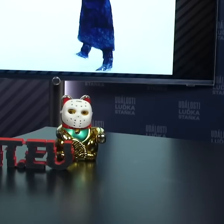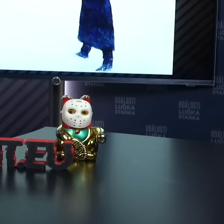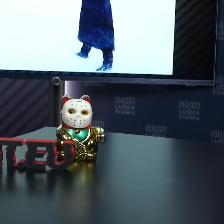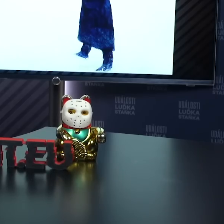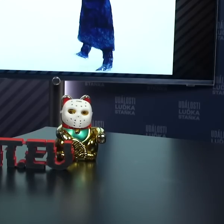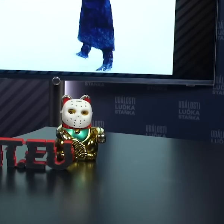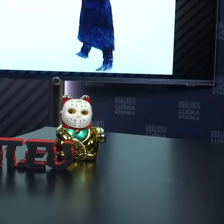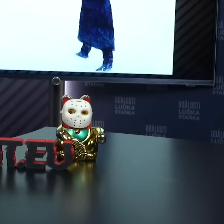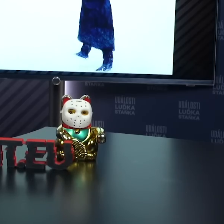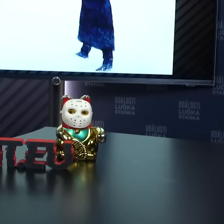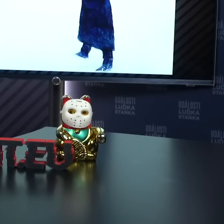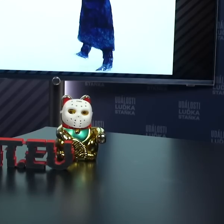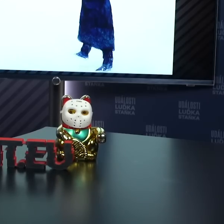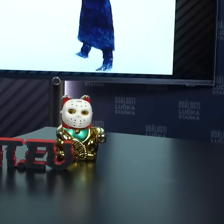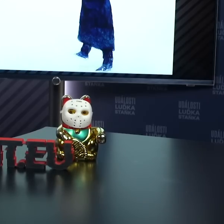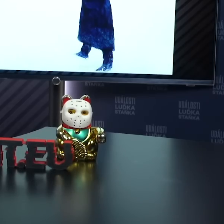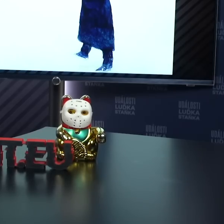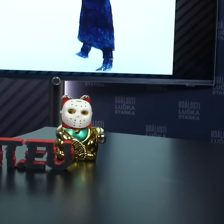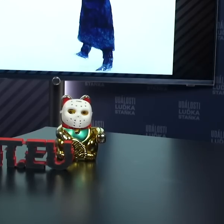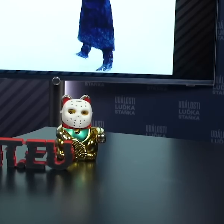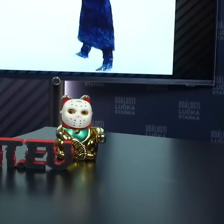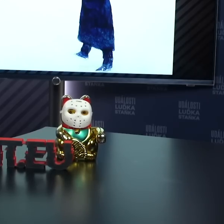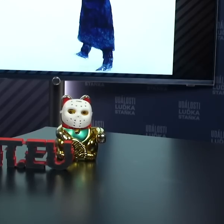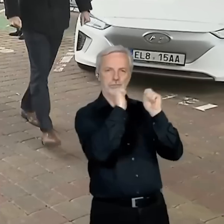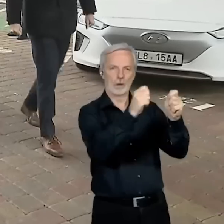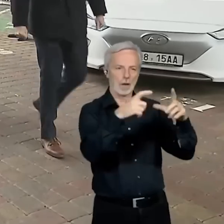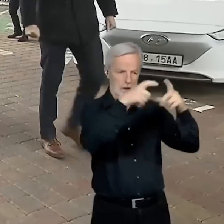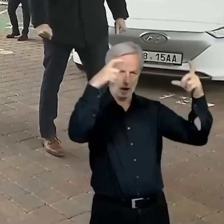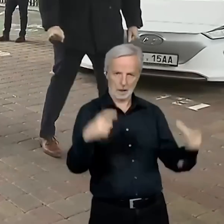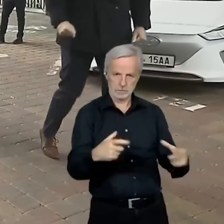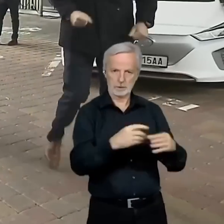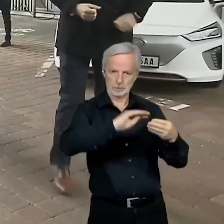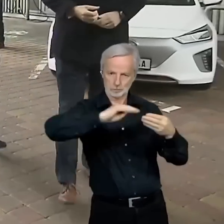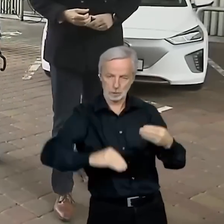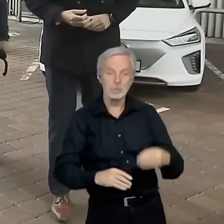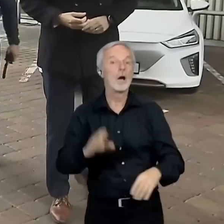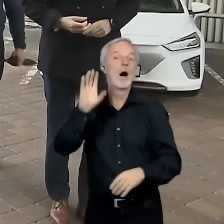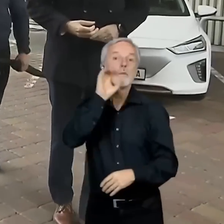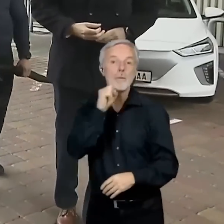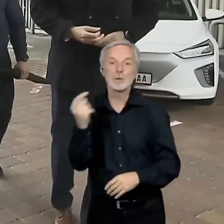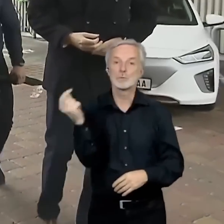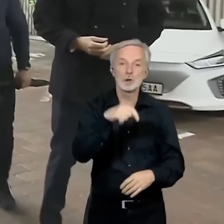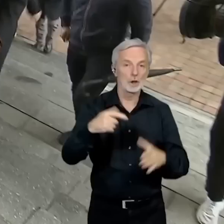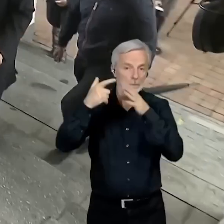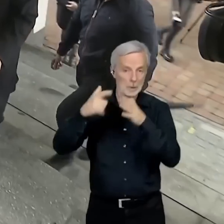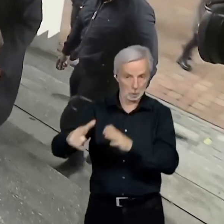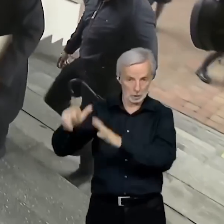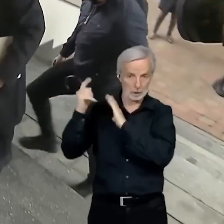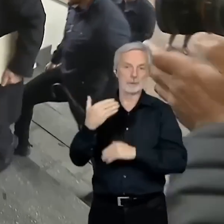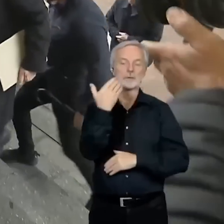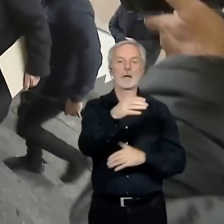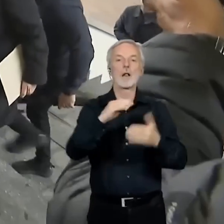byly dost malé takže i on šel radši odevzdat svoje podpisy Andrej Babiš sem zamířil už minulý týden a to s podpisy poslanců